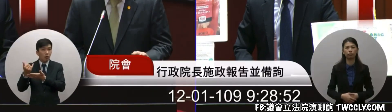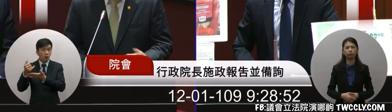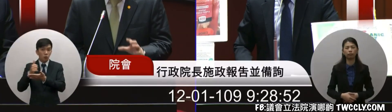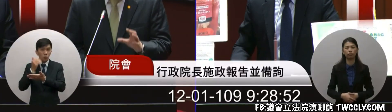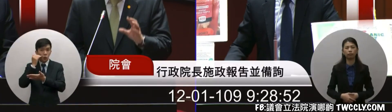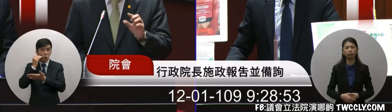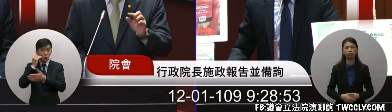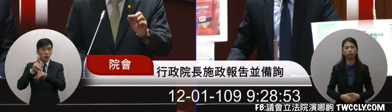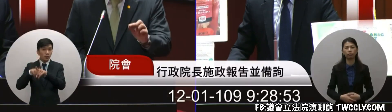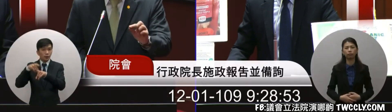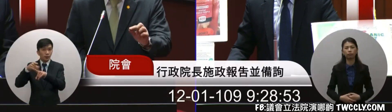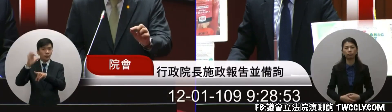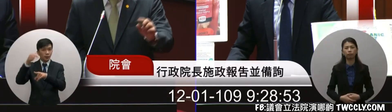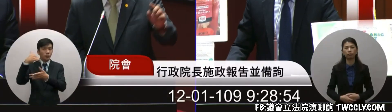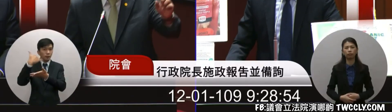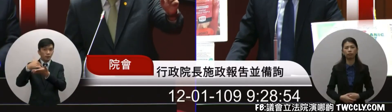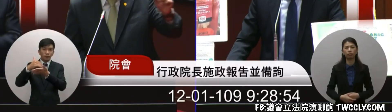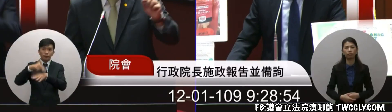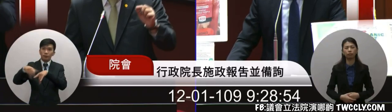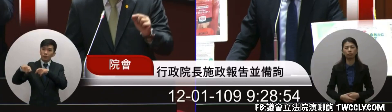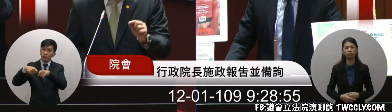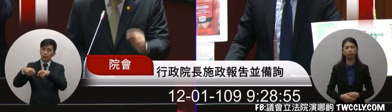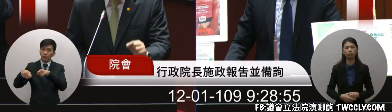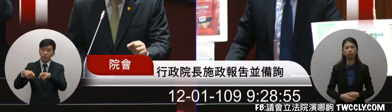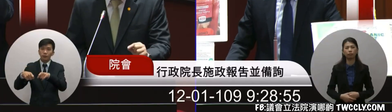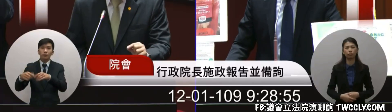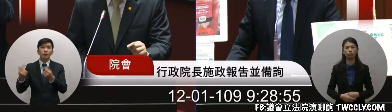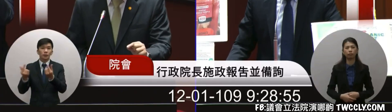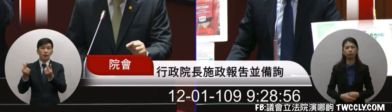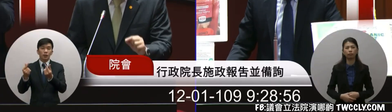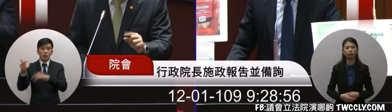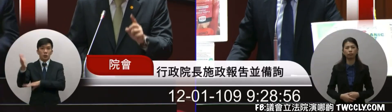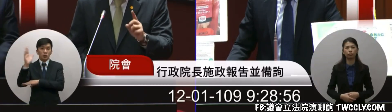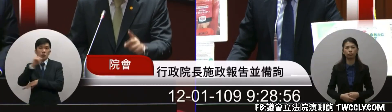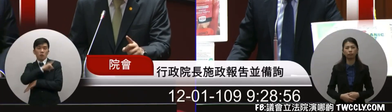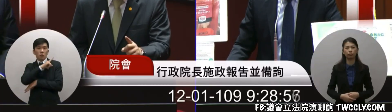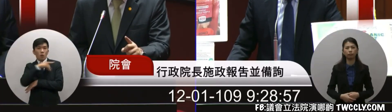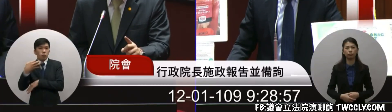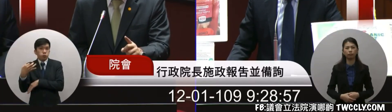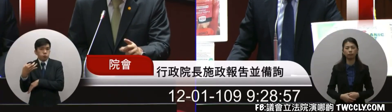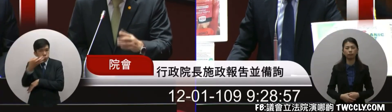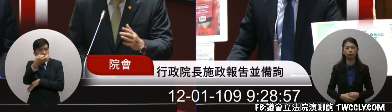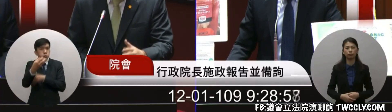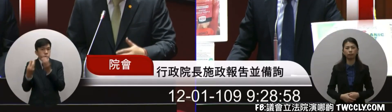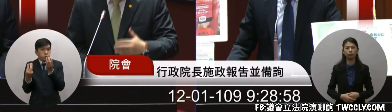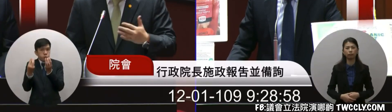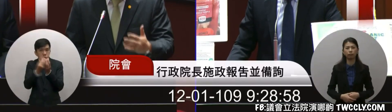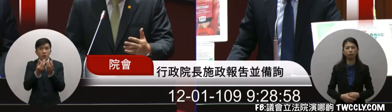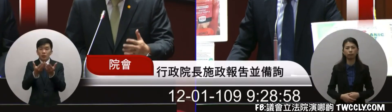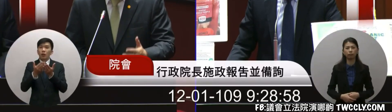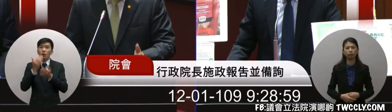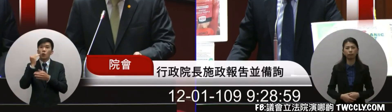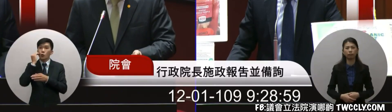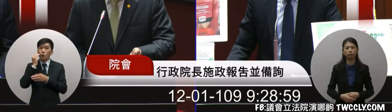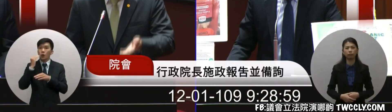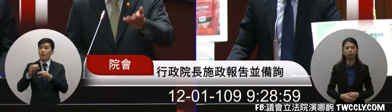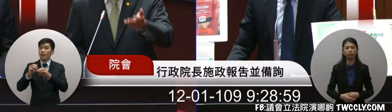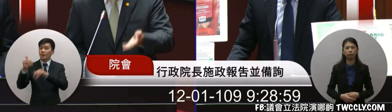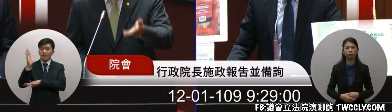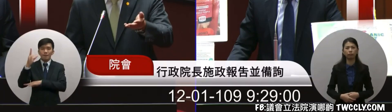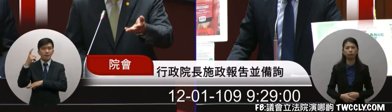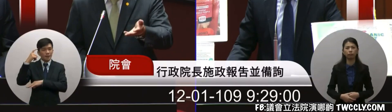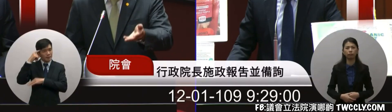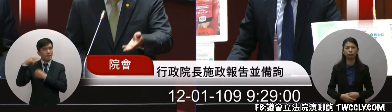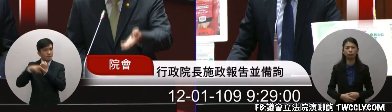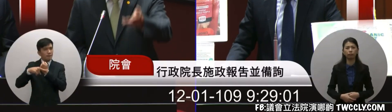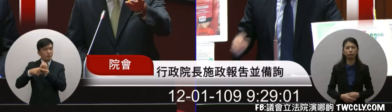财务计划的所谓的这个自偿率 是 那个会造成一个问题，地方为了要做所以把它冲灌